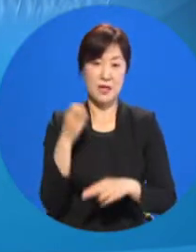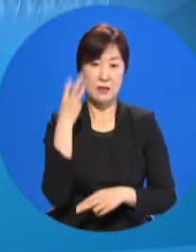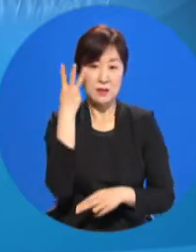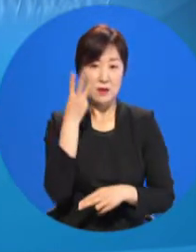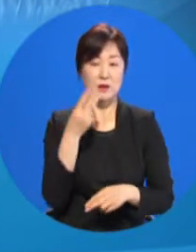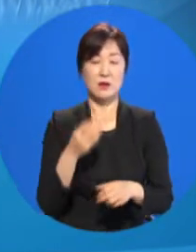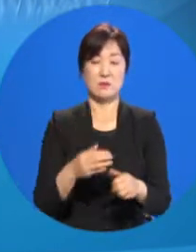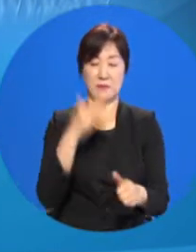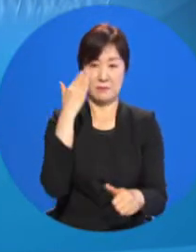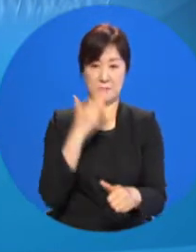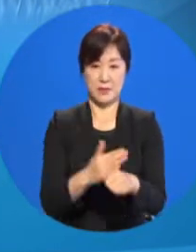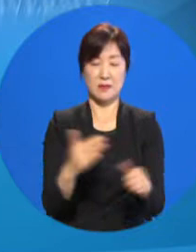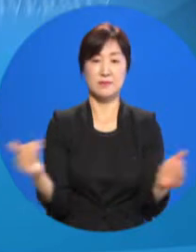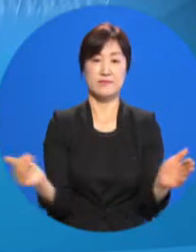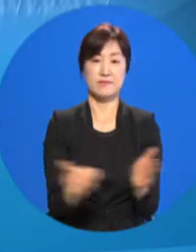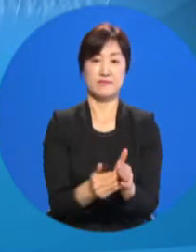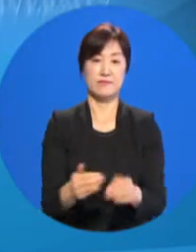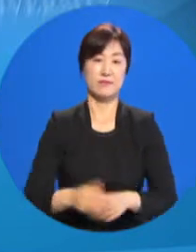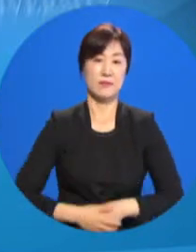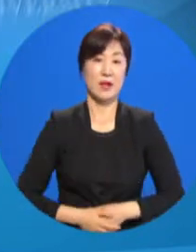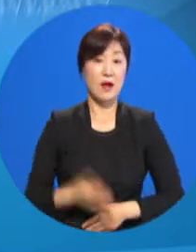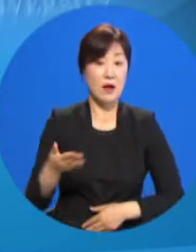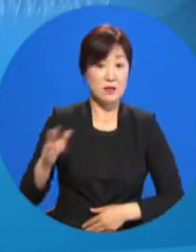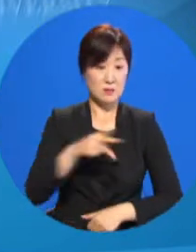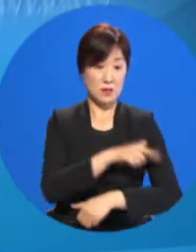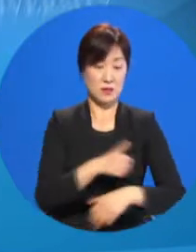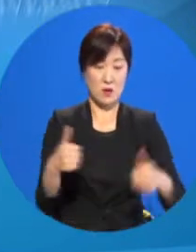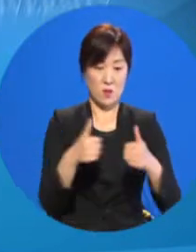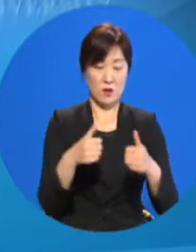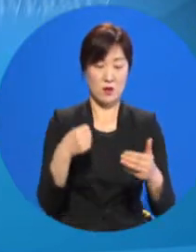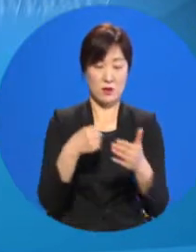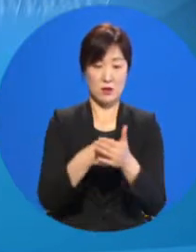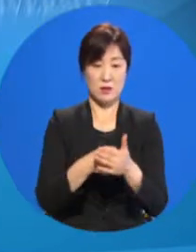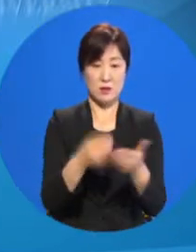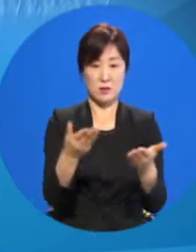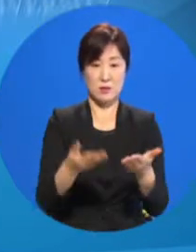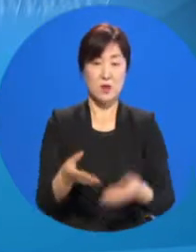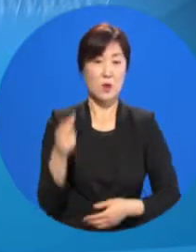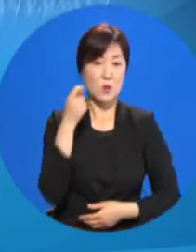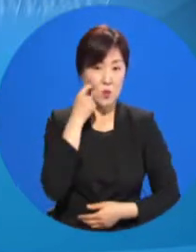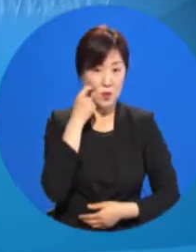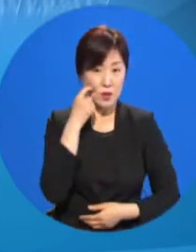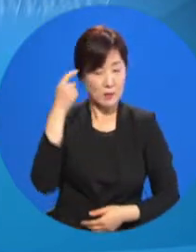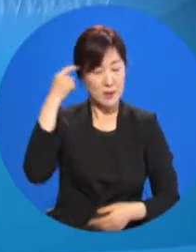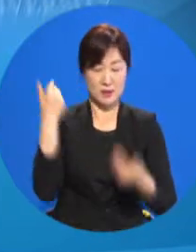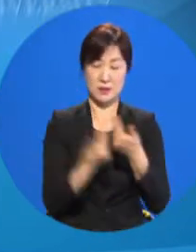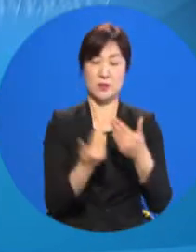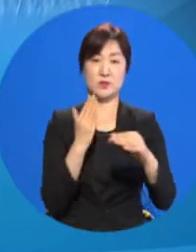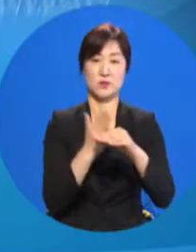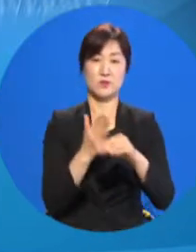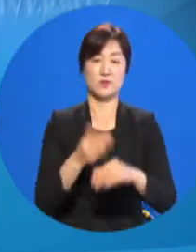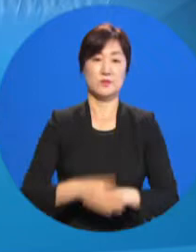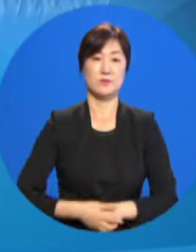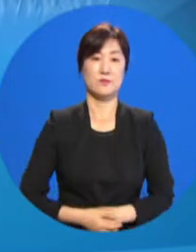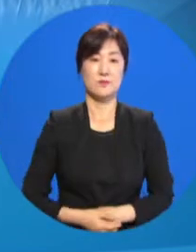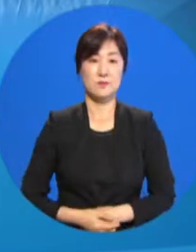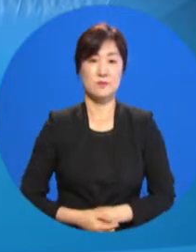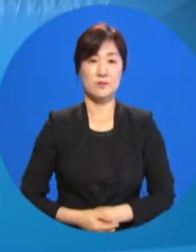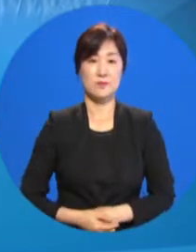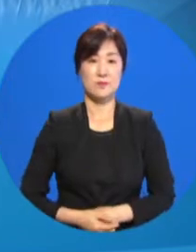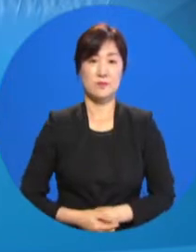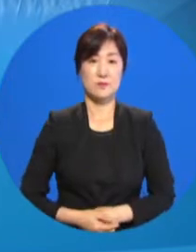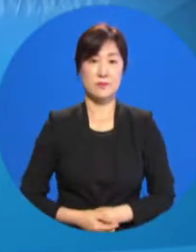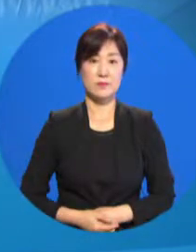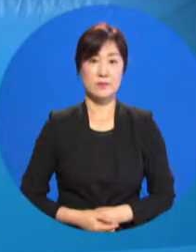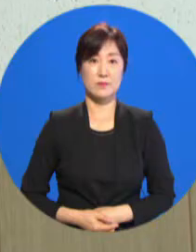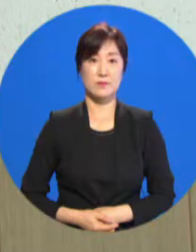해제됐습니다. 하지만 서 총장은 이사회의 결정을 받아들일 수 없다며 반발하고 나서 갈등이 심화될 것으로 보입니다. 조희원